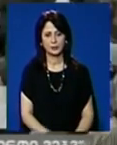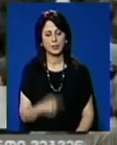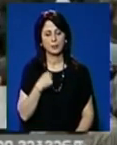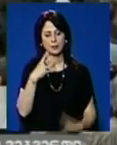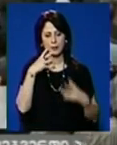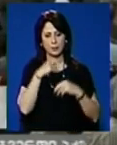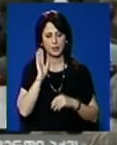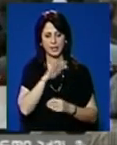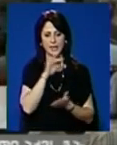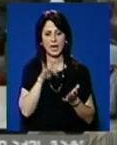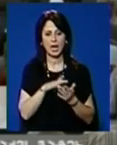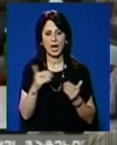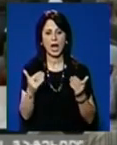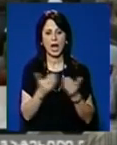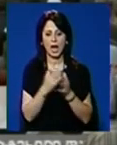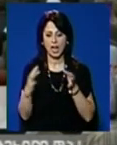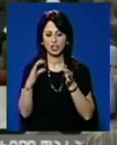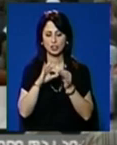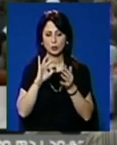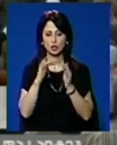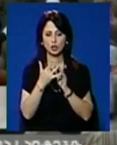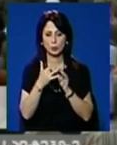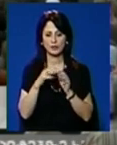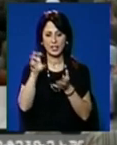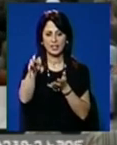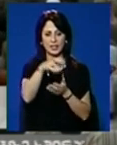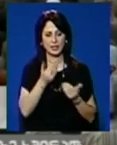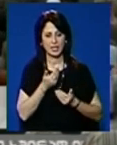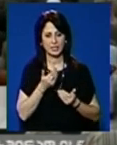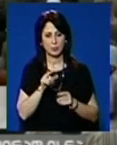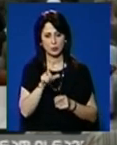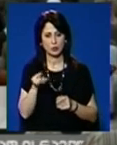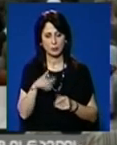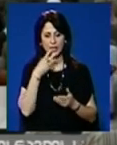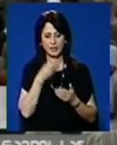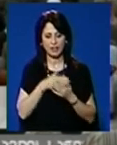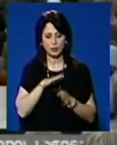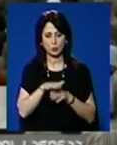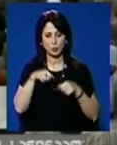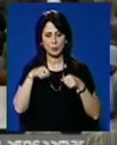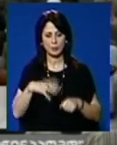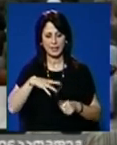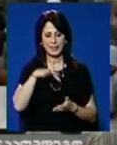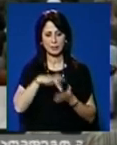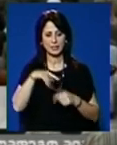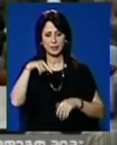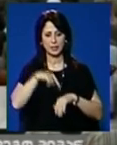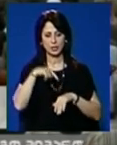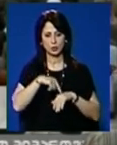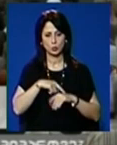მე შევძლებ დედაქალაქის ახალშემოერთებული სოფლების და დასახლებების ცხოვრებლებმა თავის სრულ უფლებიან თბილისელებად